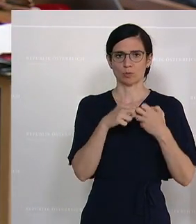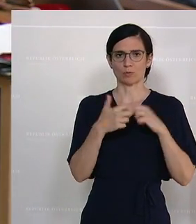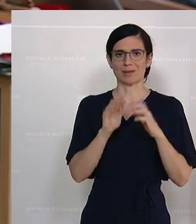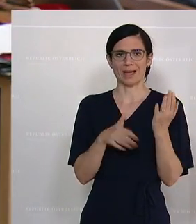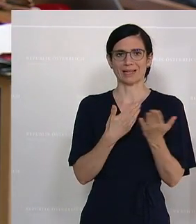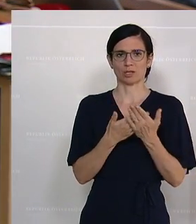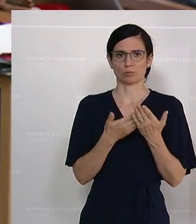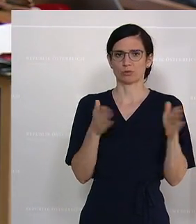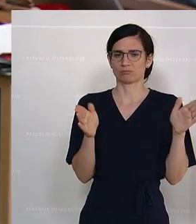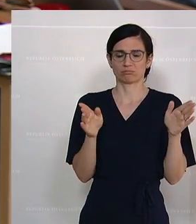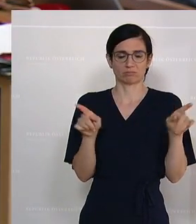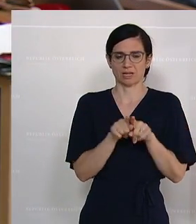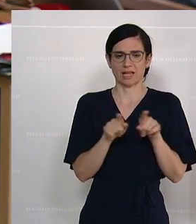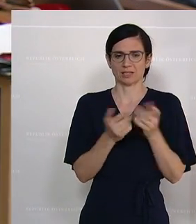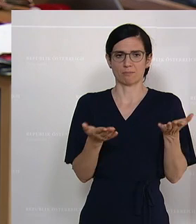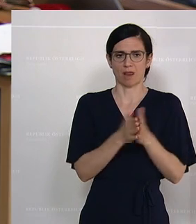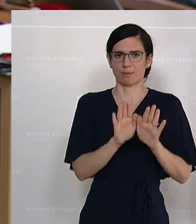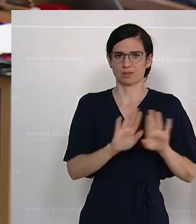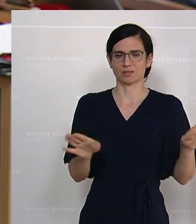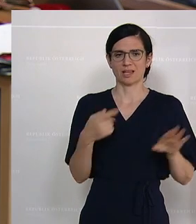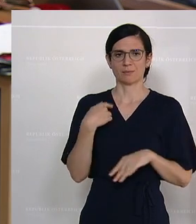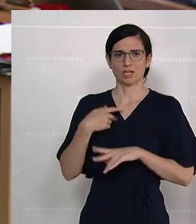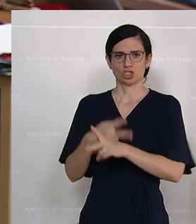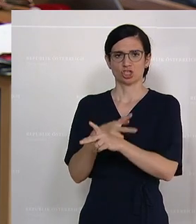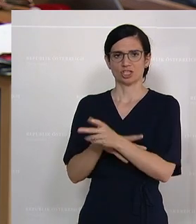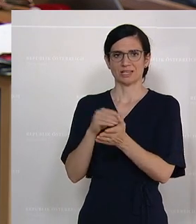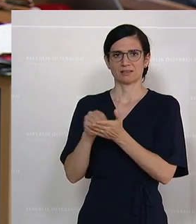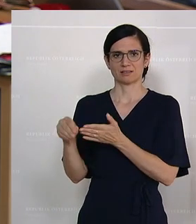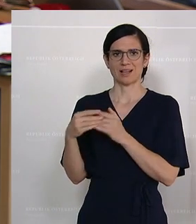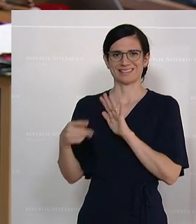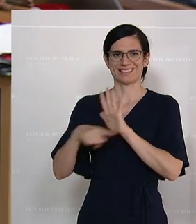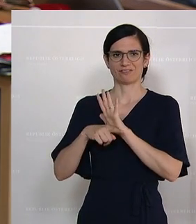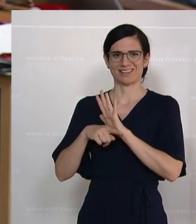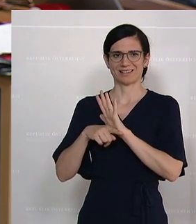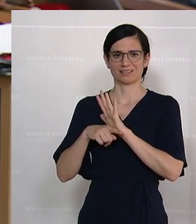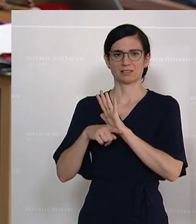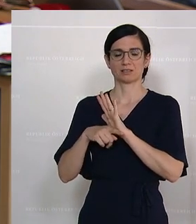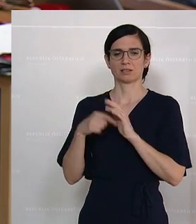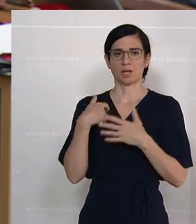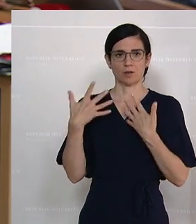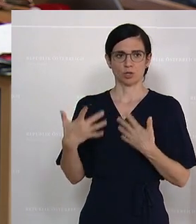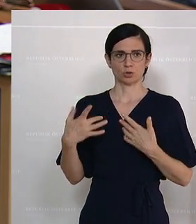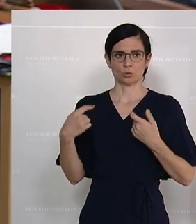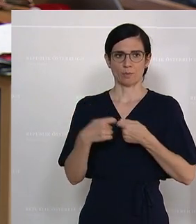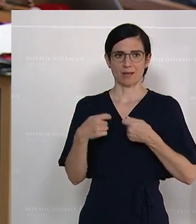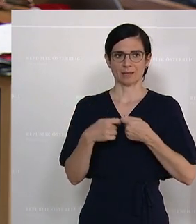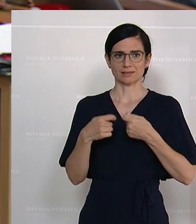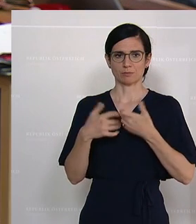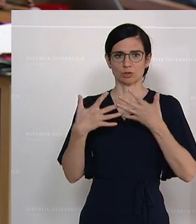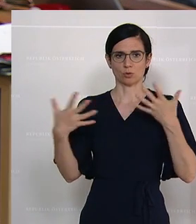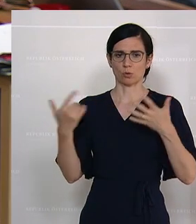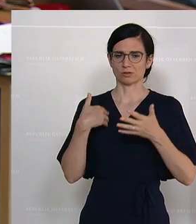der staat zahlt die differenz jetzt wissen wir natürlich dass bei solchen maßnahmen die grossverbraucher